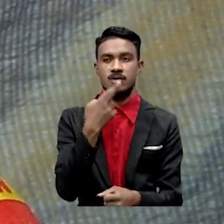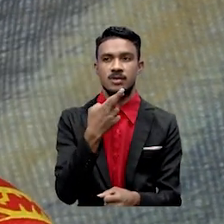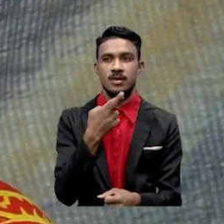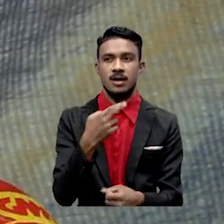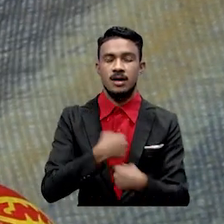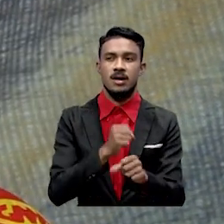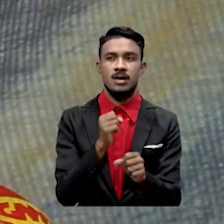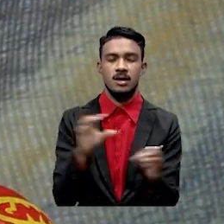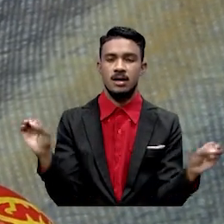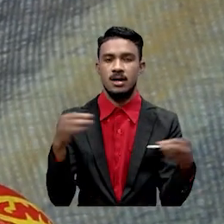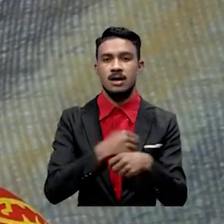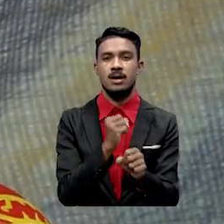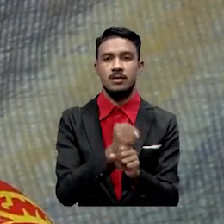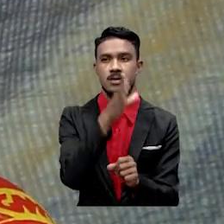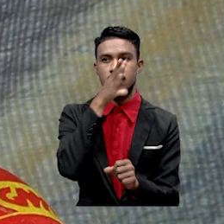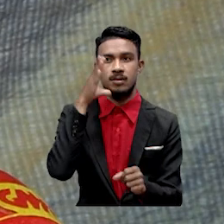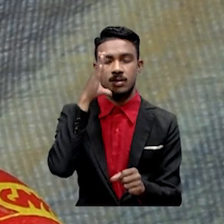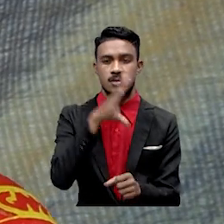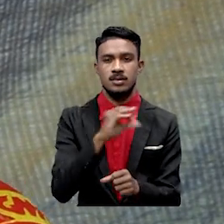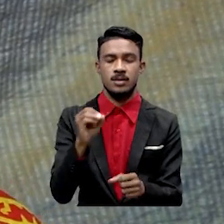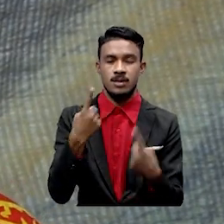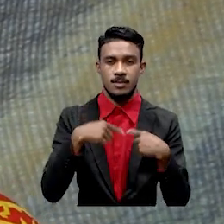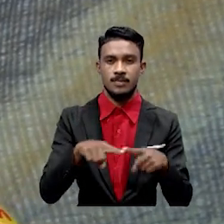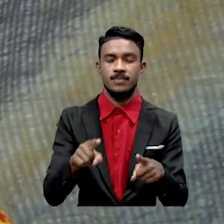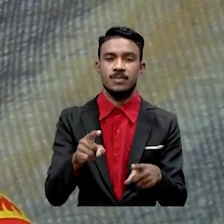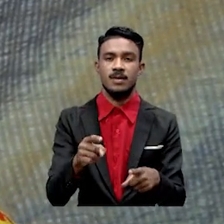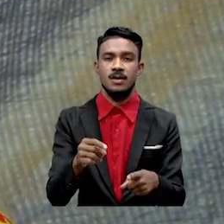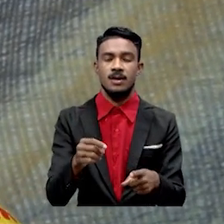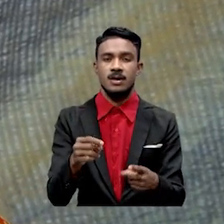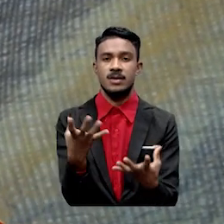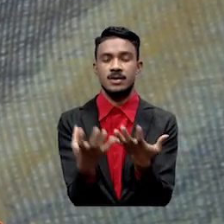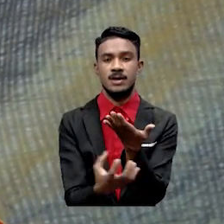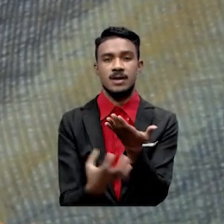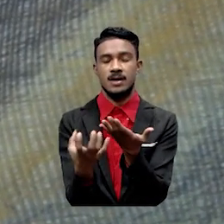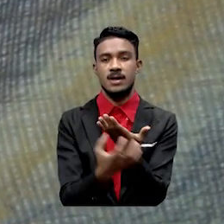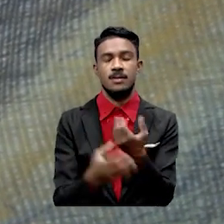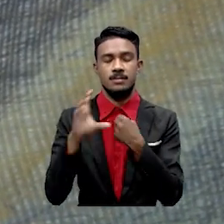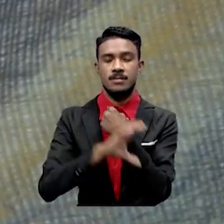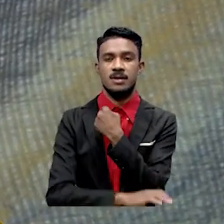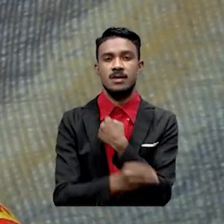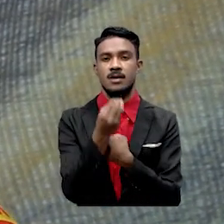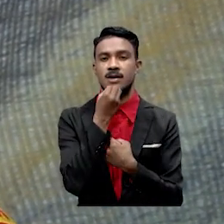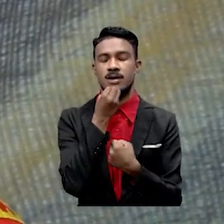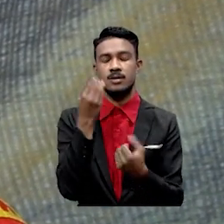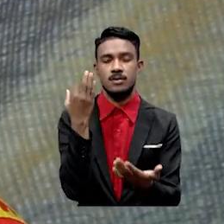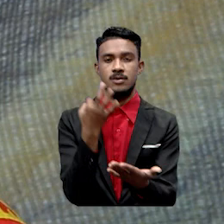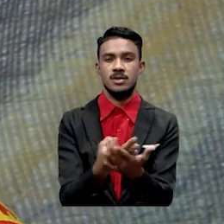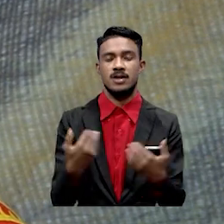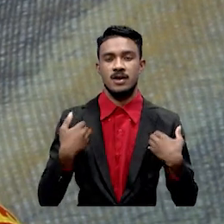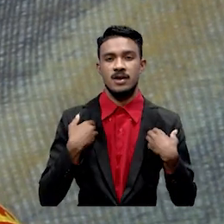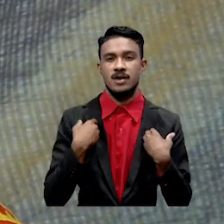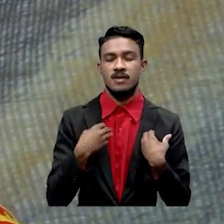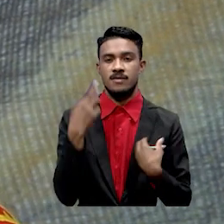tos. Dala rumah pos lai, gampat, kakang, posan ida, kohola pos. Hola karong laiha